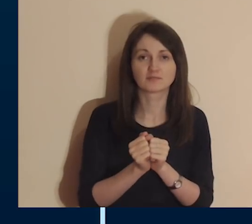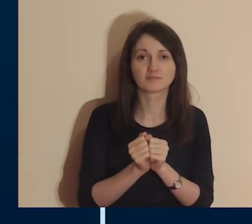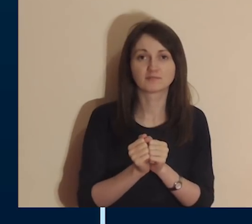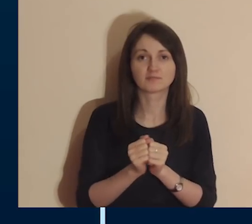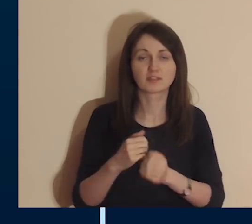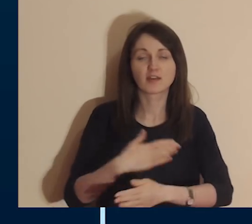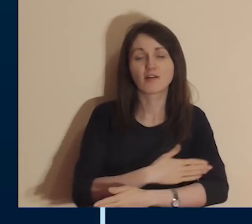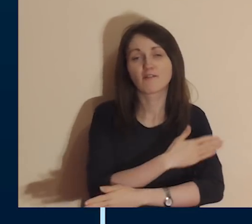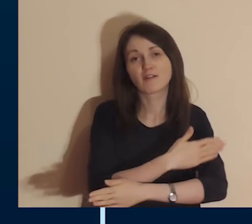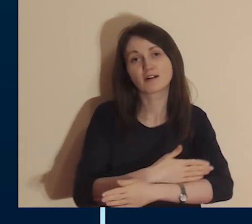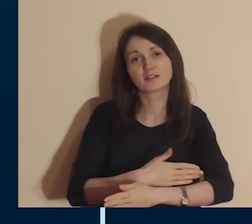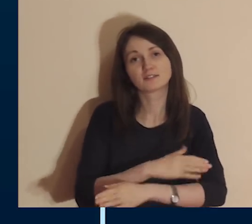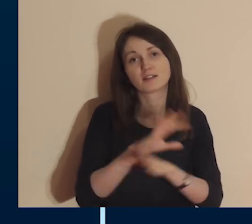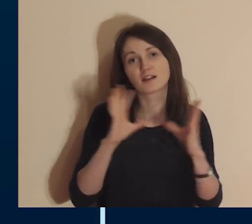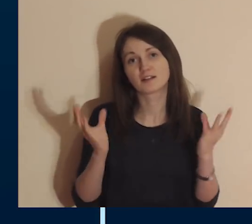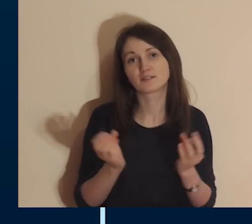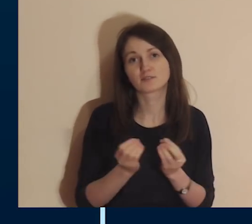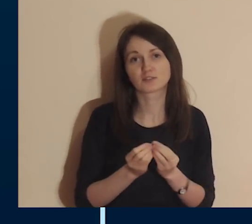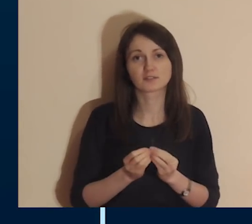się weselić.